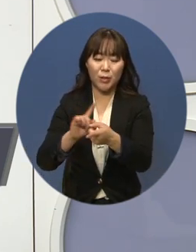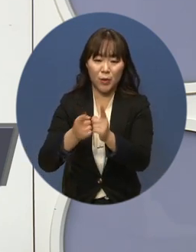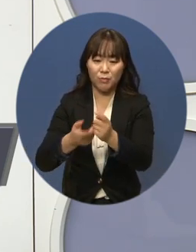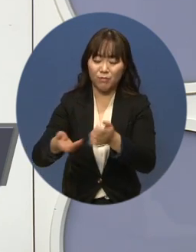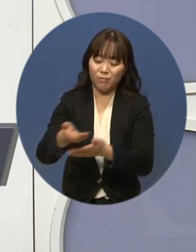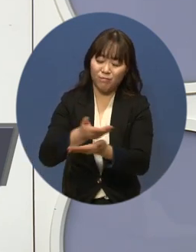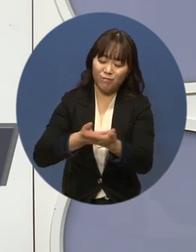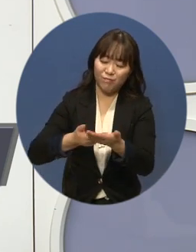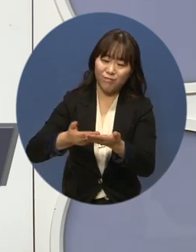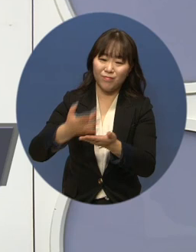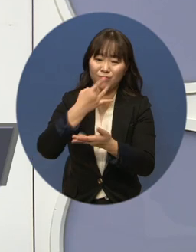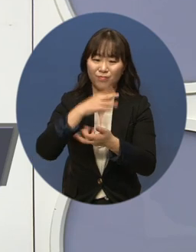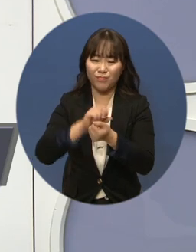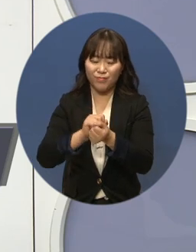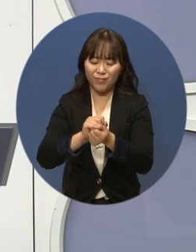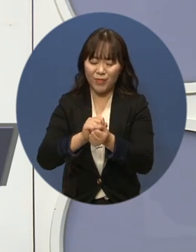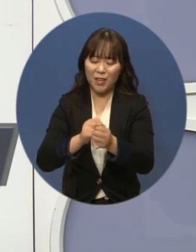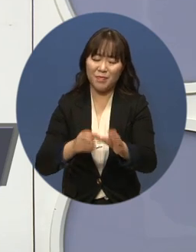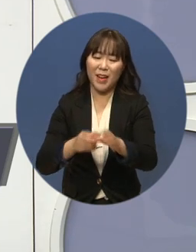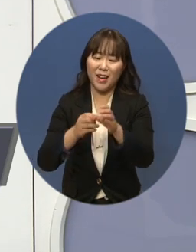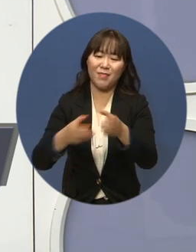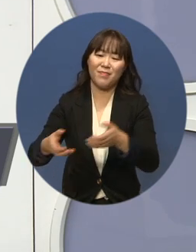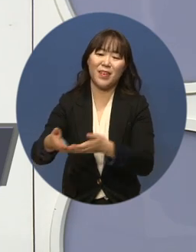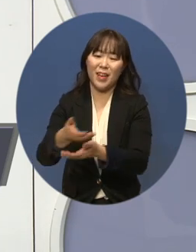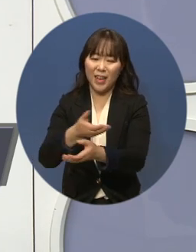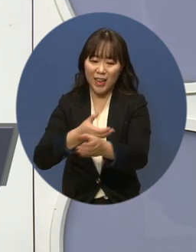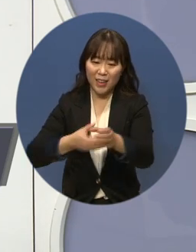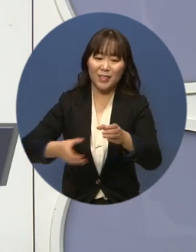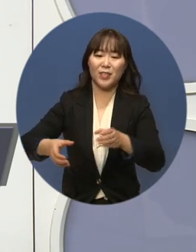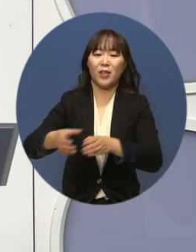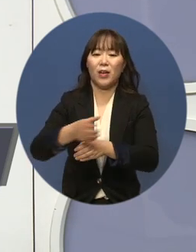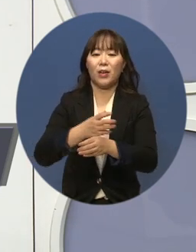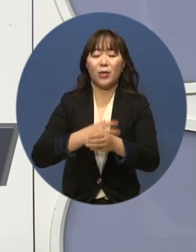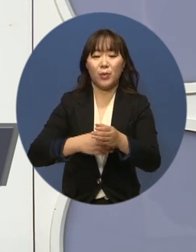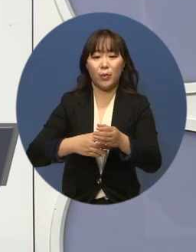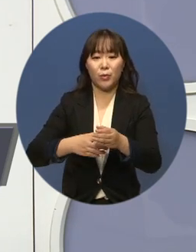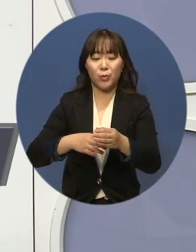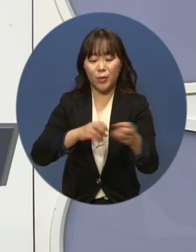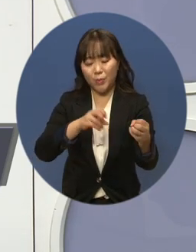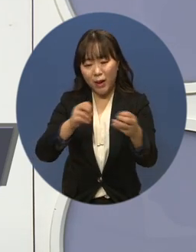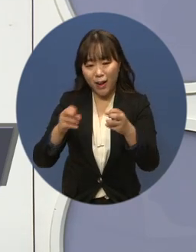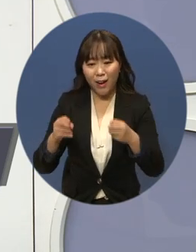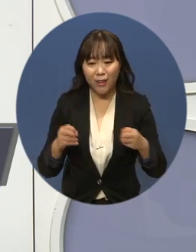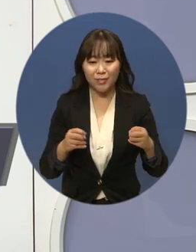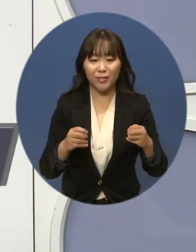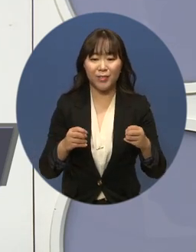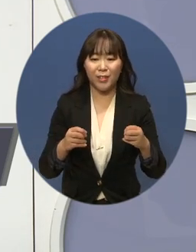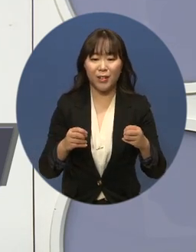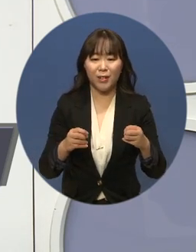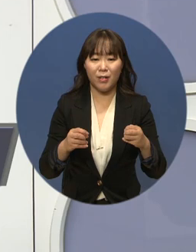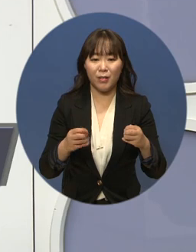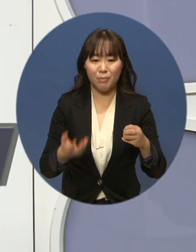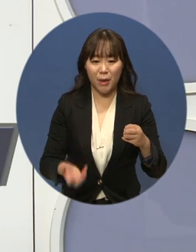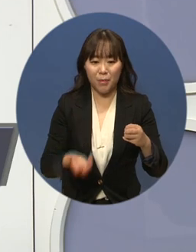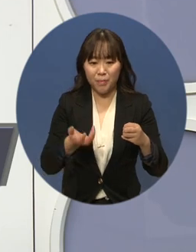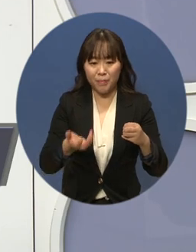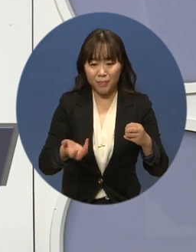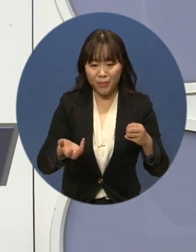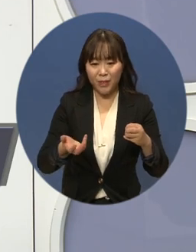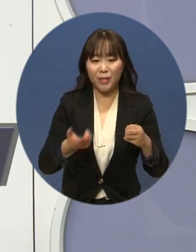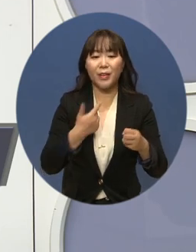국민들과 소통하고 또 참 막걸리 잔도 나누면서 같이 교감하고 아래로부터 이렇게